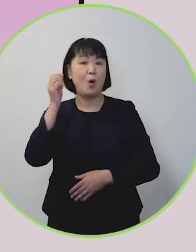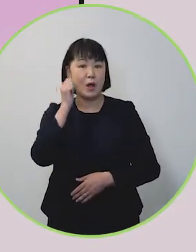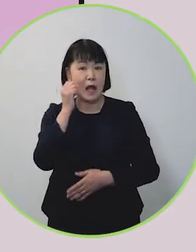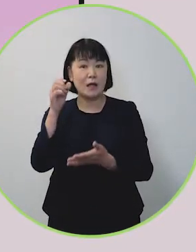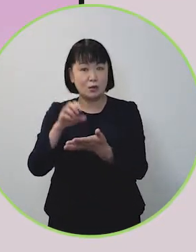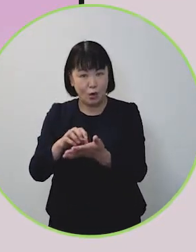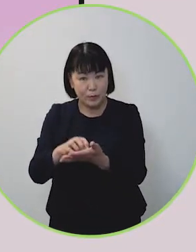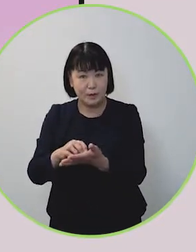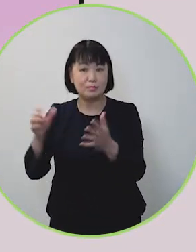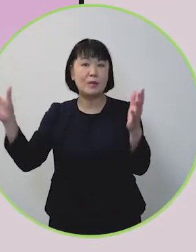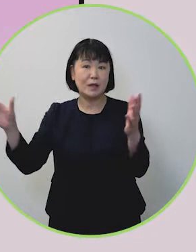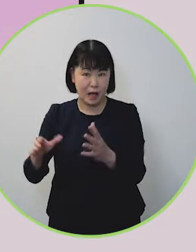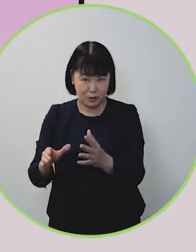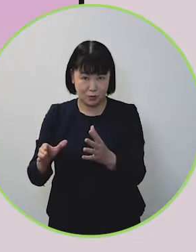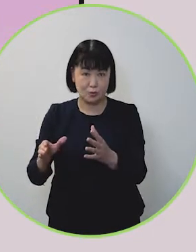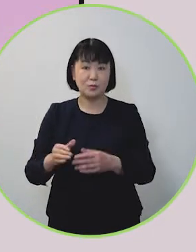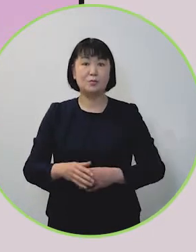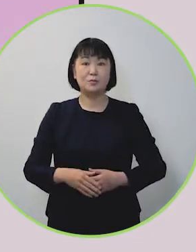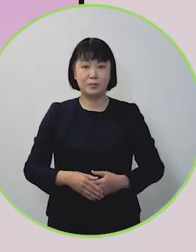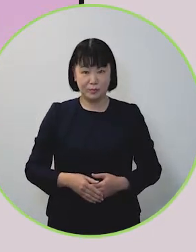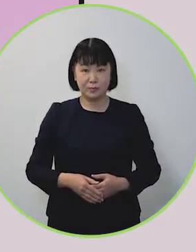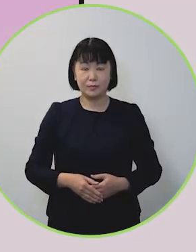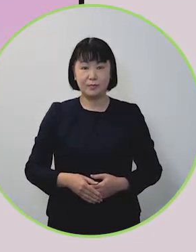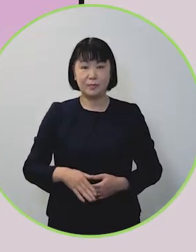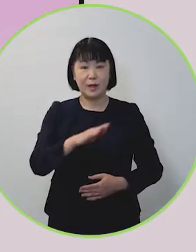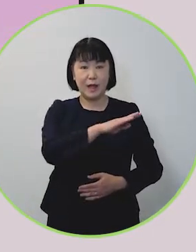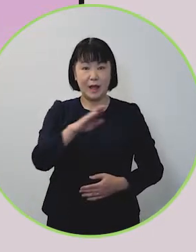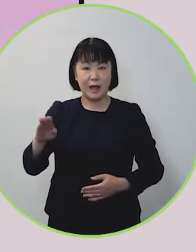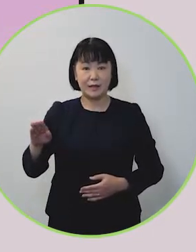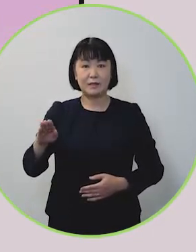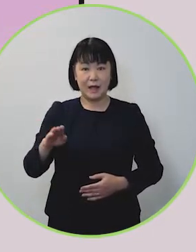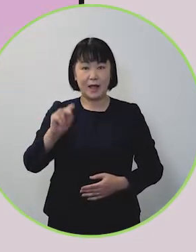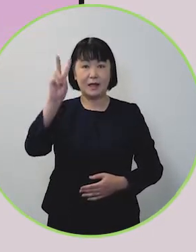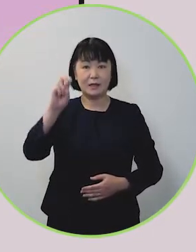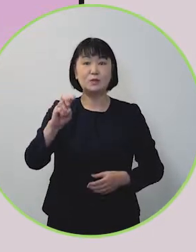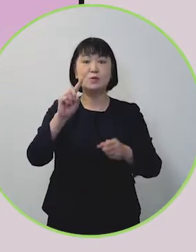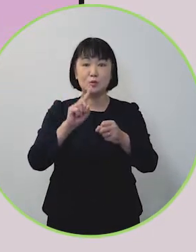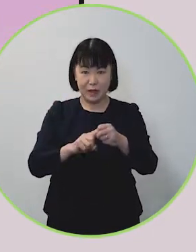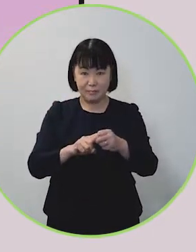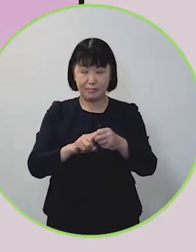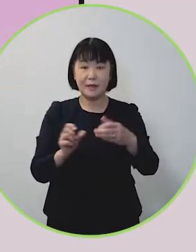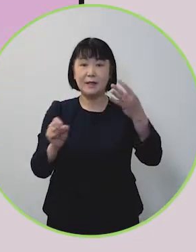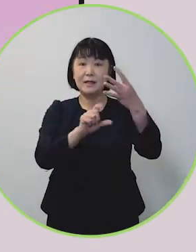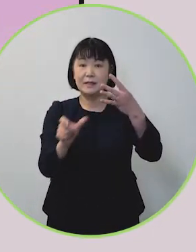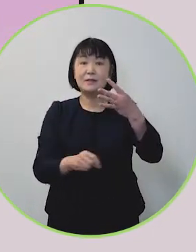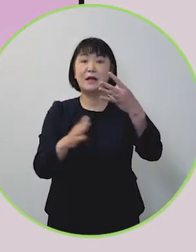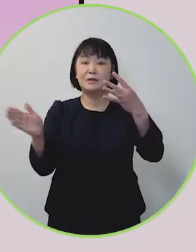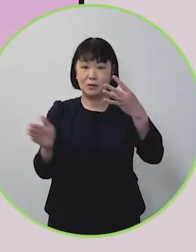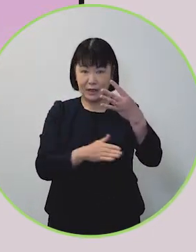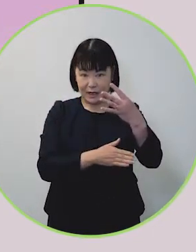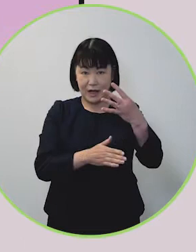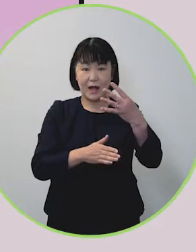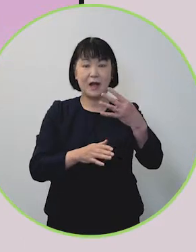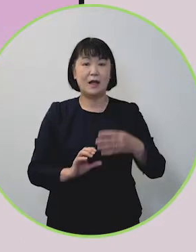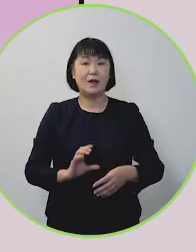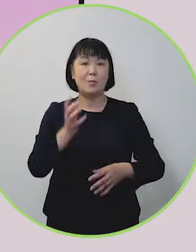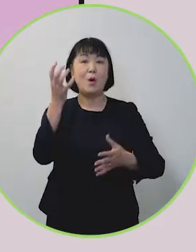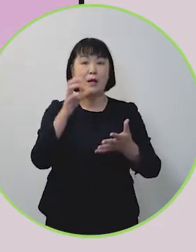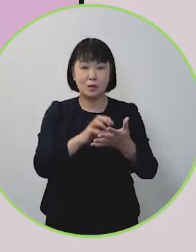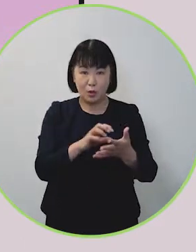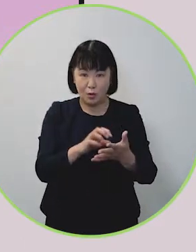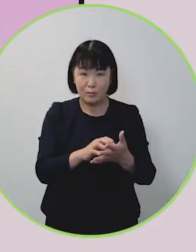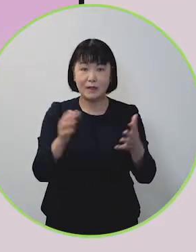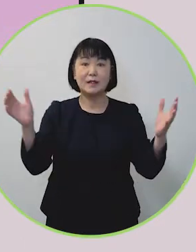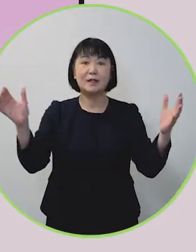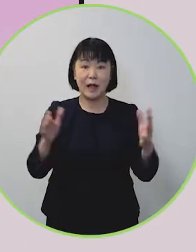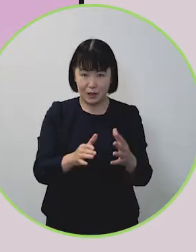て回収を始めたの平成になり平成20年4月から可燃ごみとして